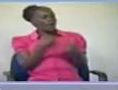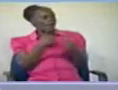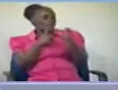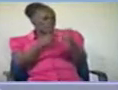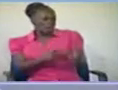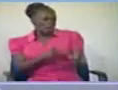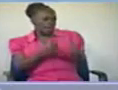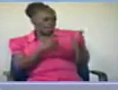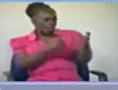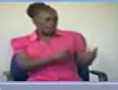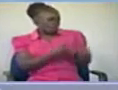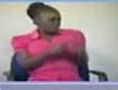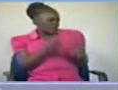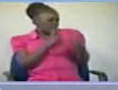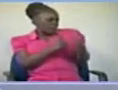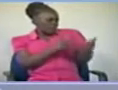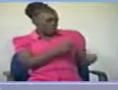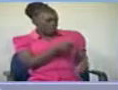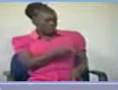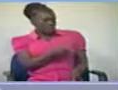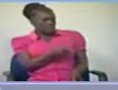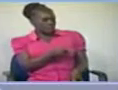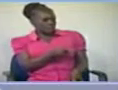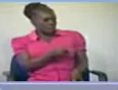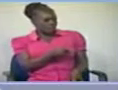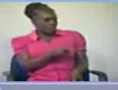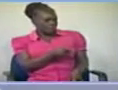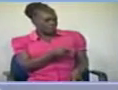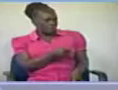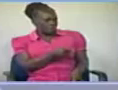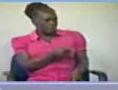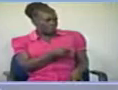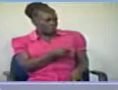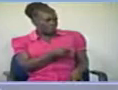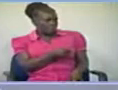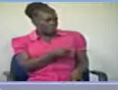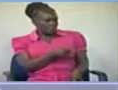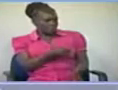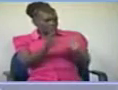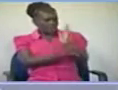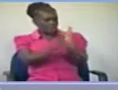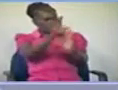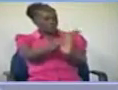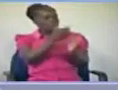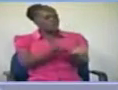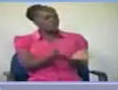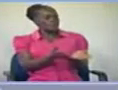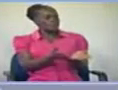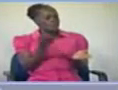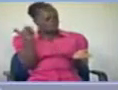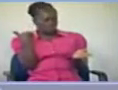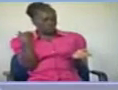kipawa, lakini haya vipawa hivi katika hii mtaala hii yenye tumekuwa